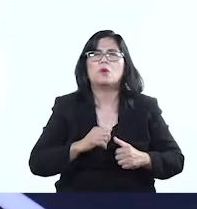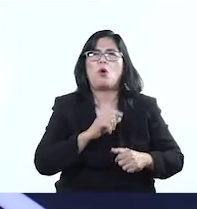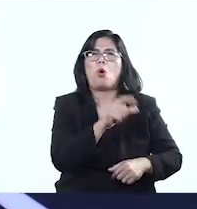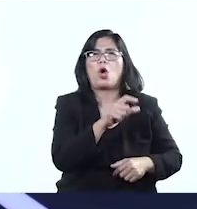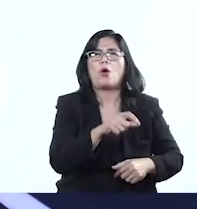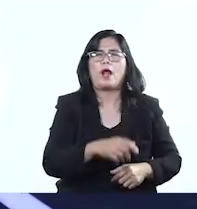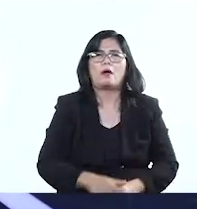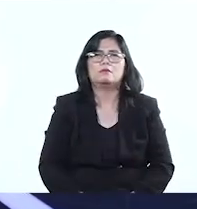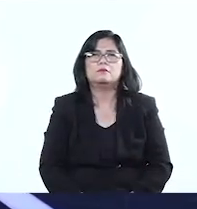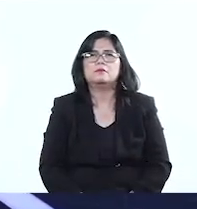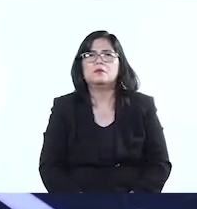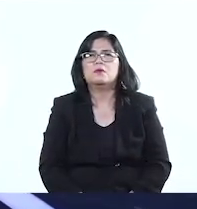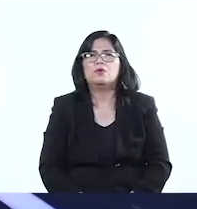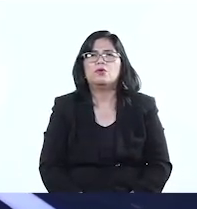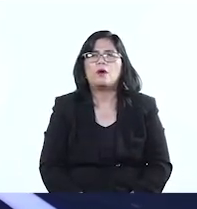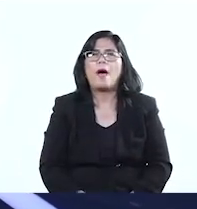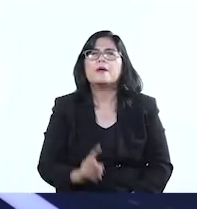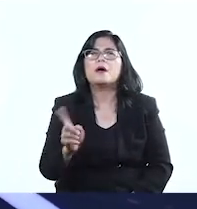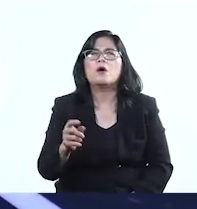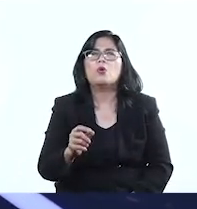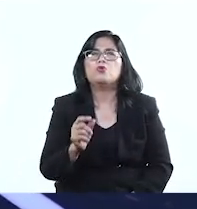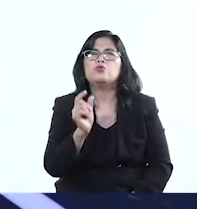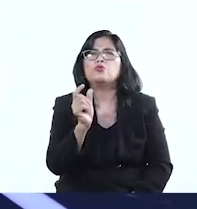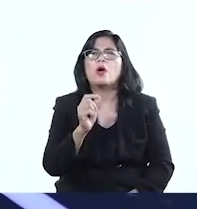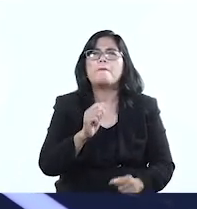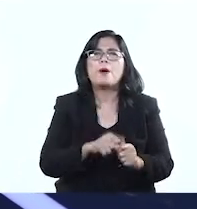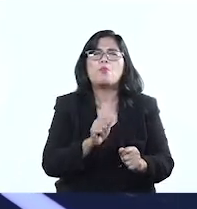konspirasi dari asing untuk apa membuat Indonesia lemah